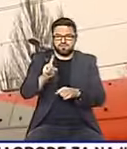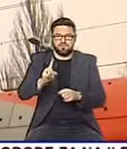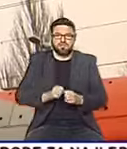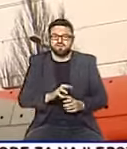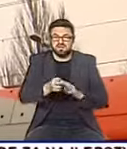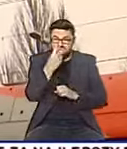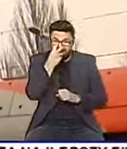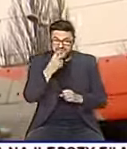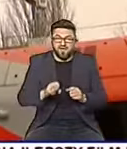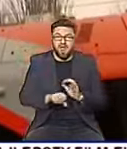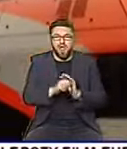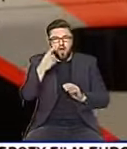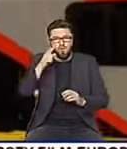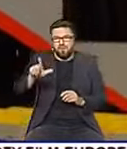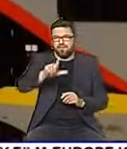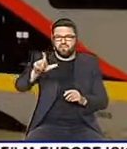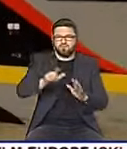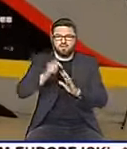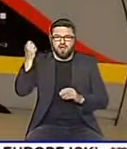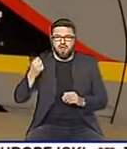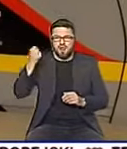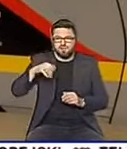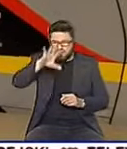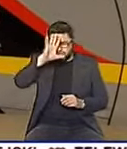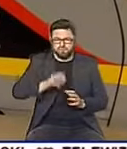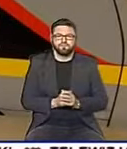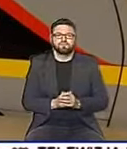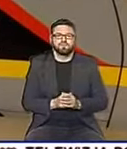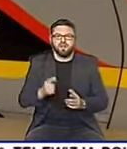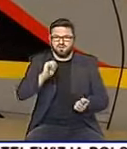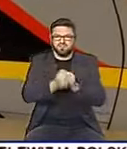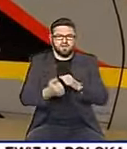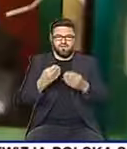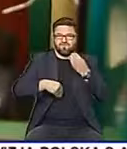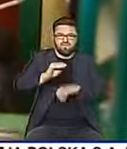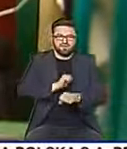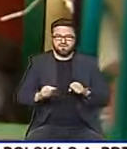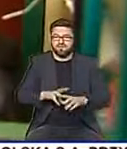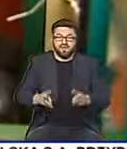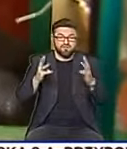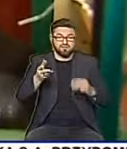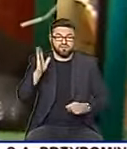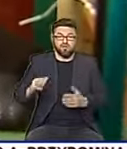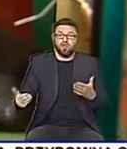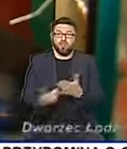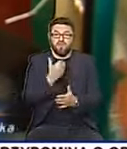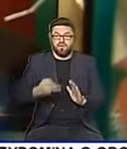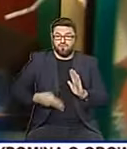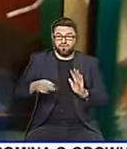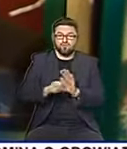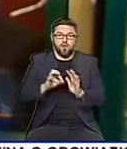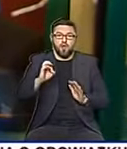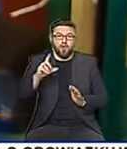z Widzewa, a około 2 z Łodzi-Kaliskiej. Zmian jest więcej. No najważniejsze, że będzie nowy pociąg do